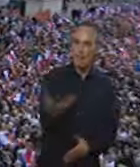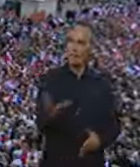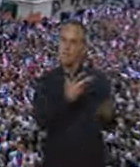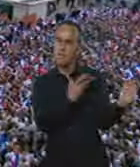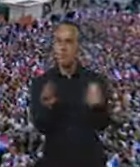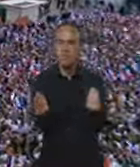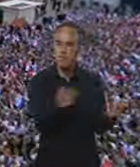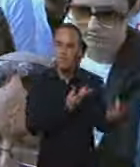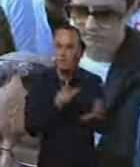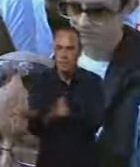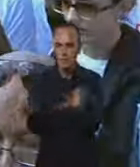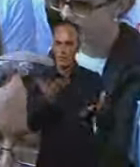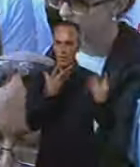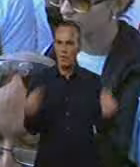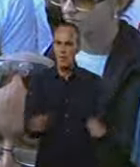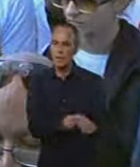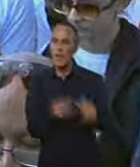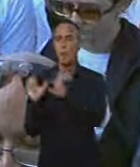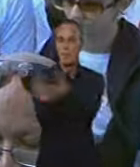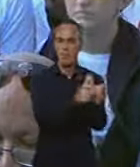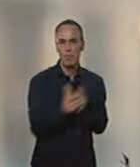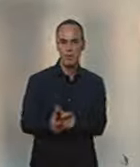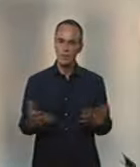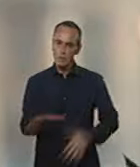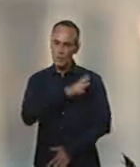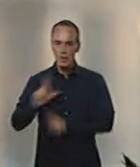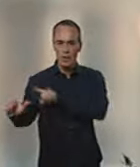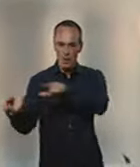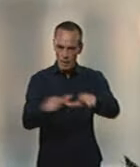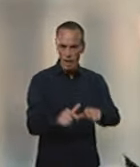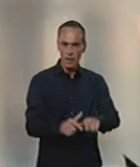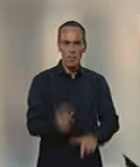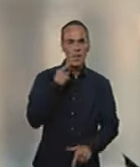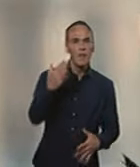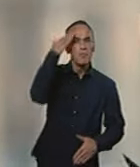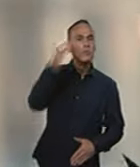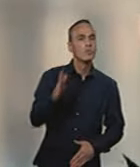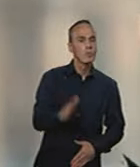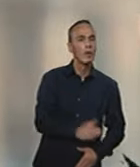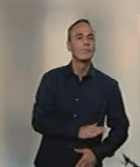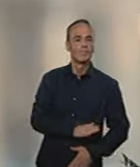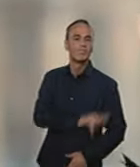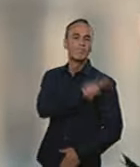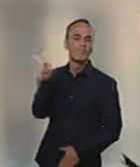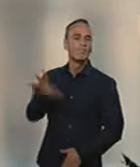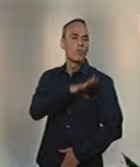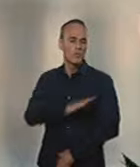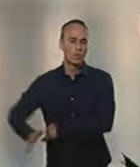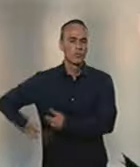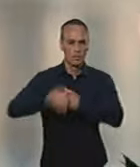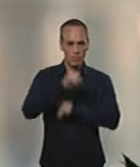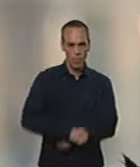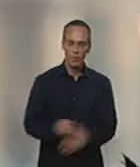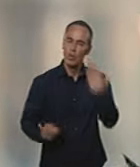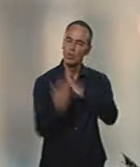professeurs seront davantage présent au collège et au lycée pour que les élèves puissent s'appuyer sur eux je veux un nouveau modèle français où